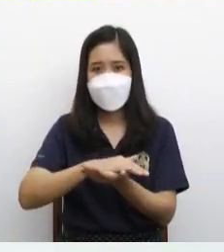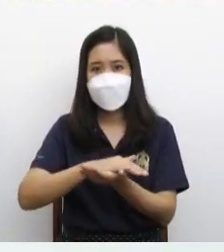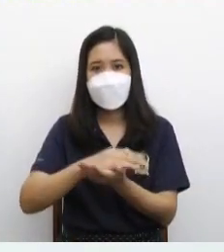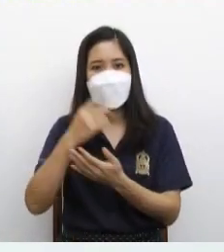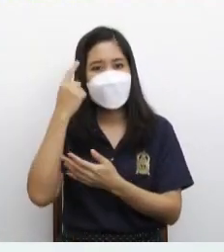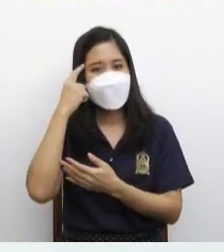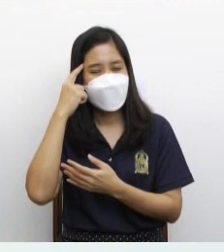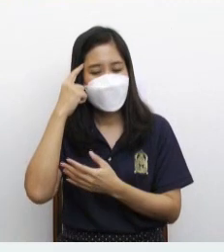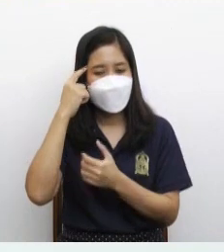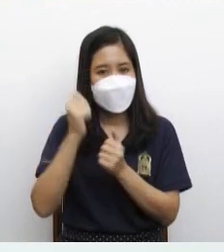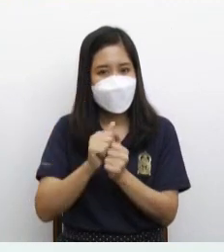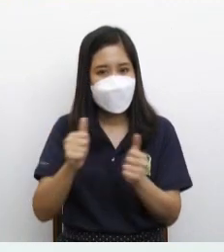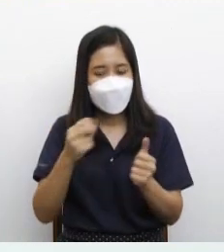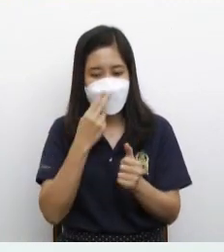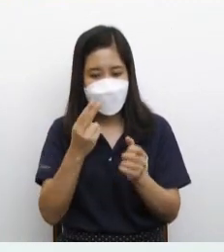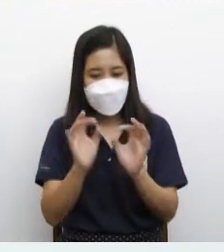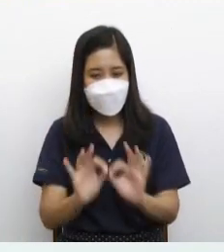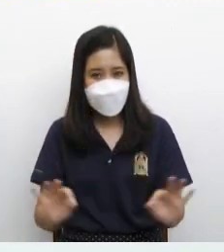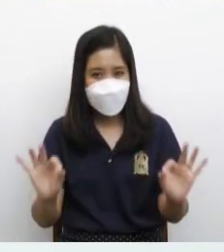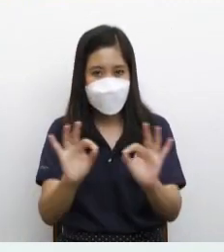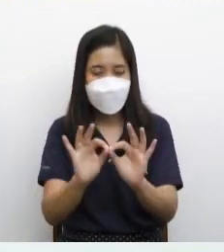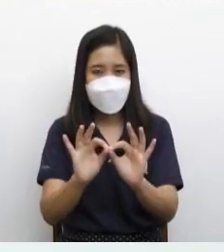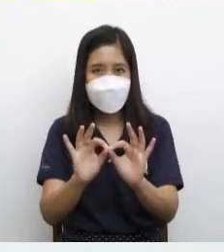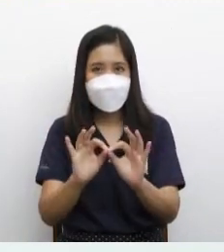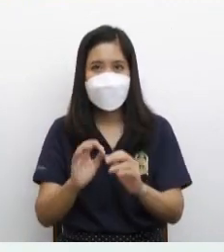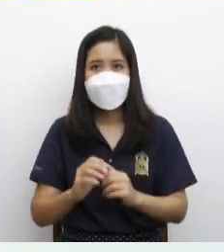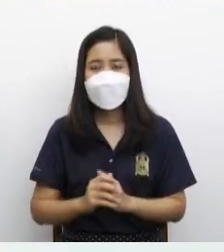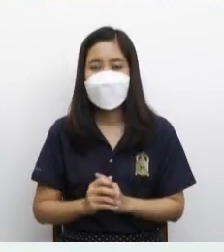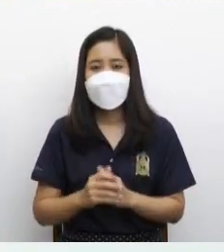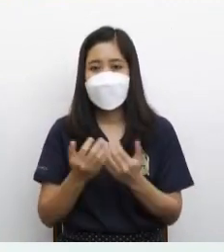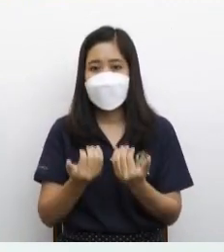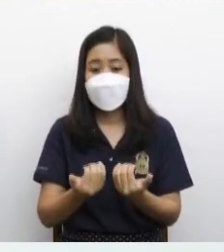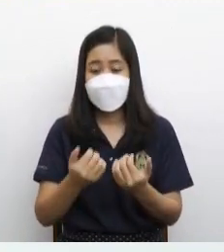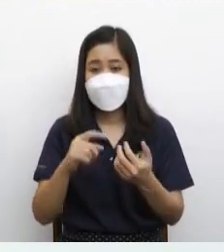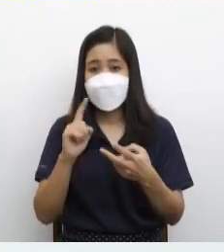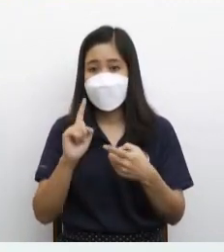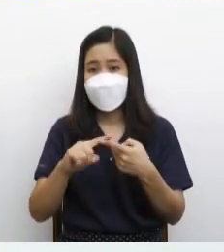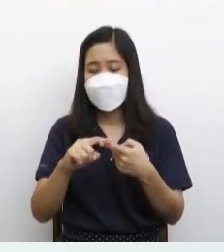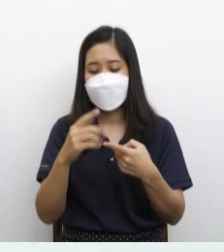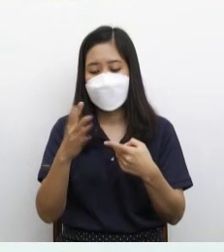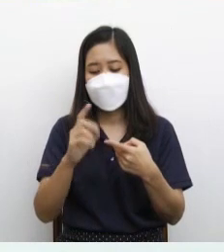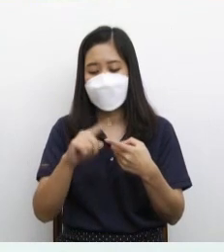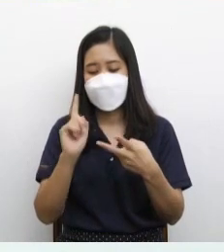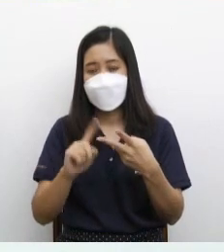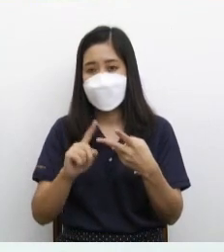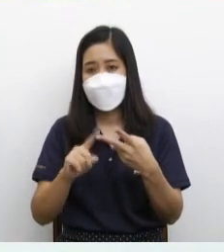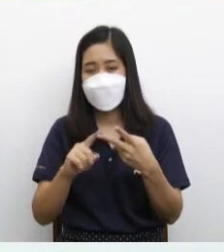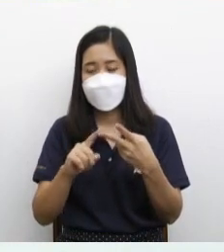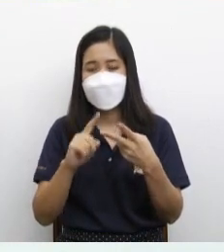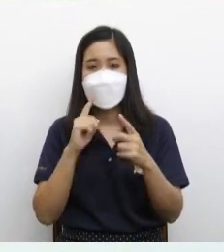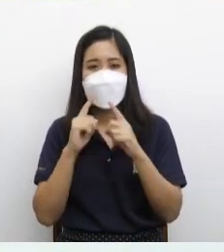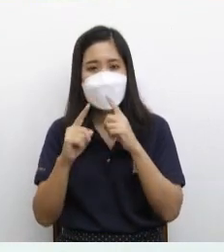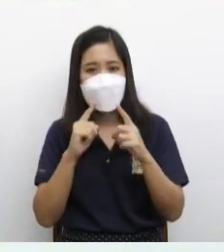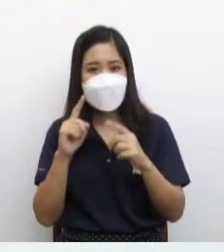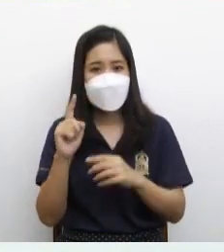หนักและได้เห็นความสำคัญเรื่องนี้ห่าก็ก็เป็นประเด็นที่หนึ่งประเด็นที่สองครับเราพูดถึงเรื่องการ